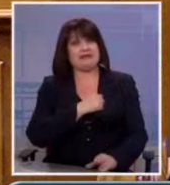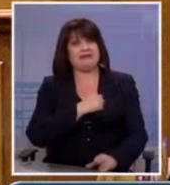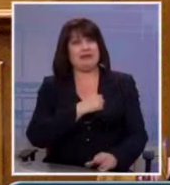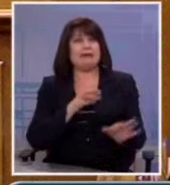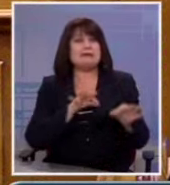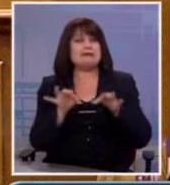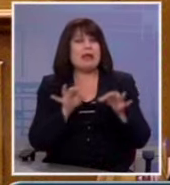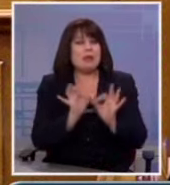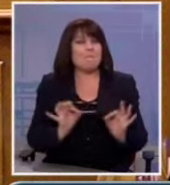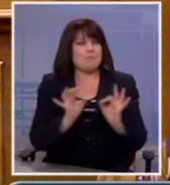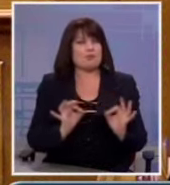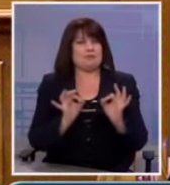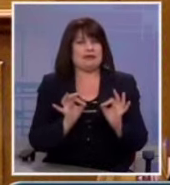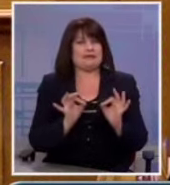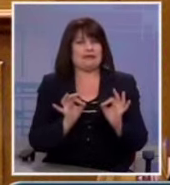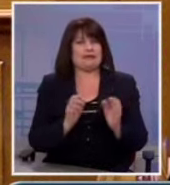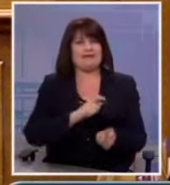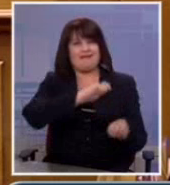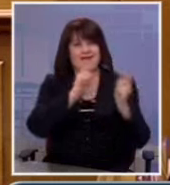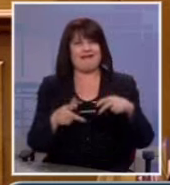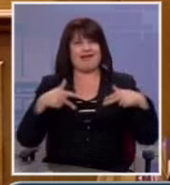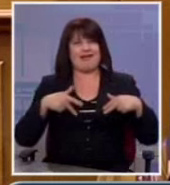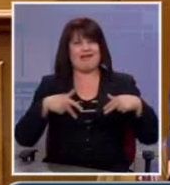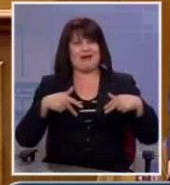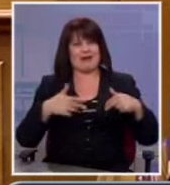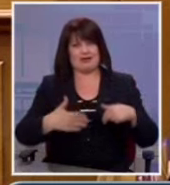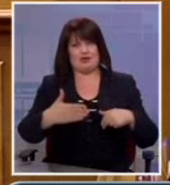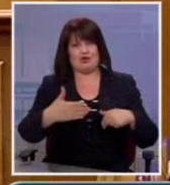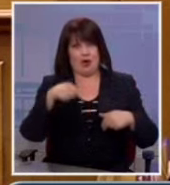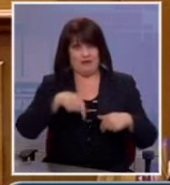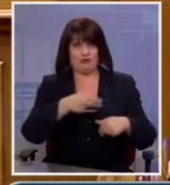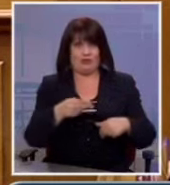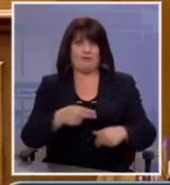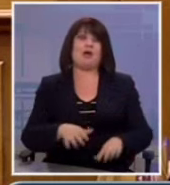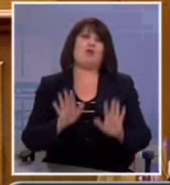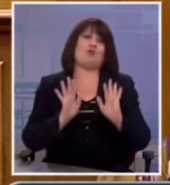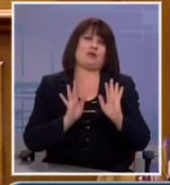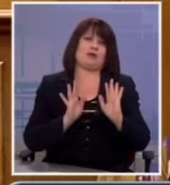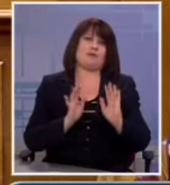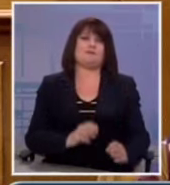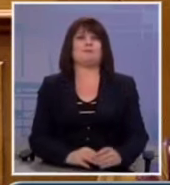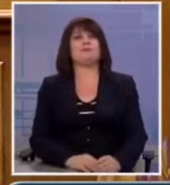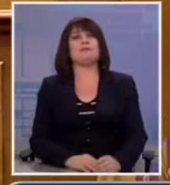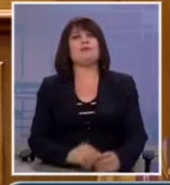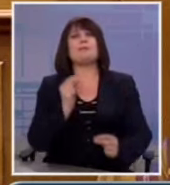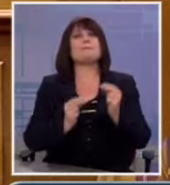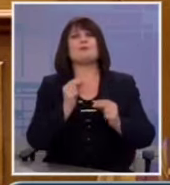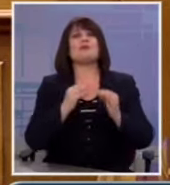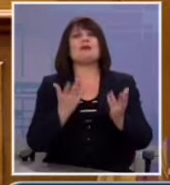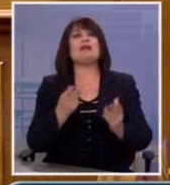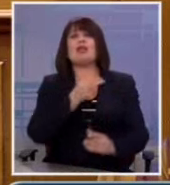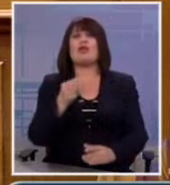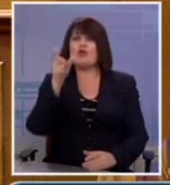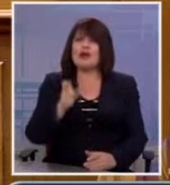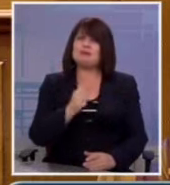μεθόδευαν αλλαγή κυβερνητικού σχήματος μέσα από αυτή την ιστορία. Το πρόβλημα είναι ότι ο κ. Θεοδωράκης